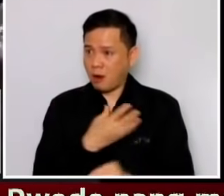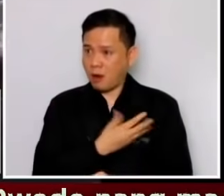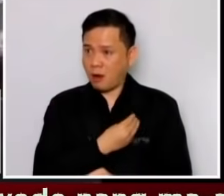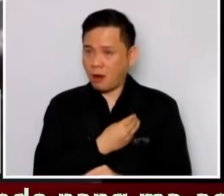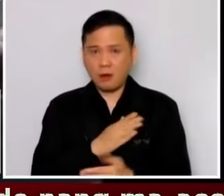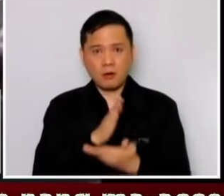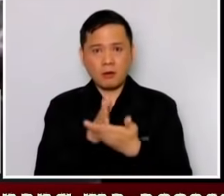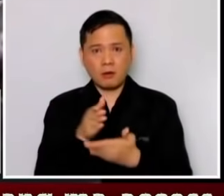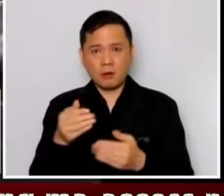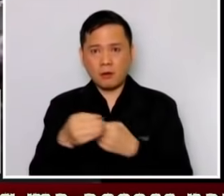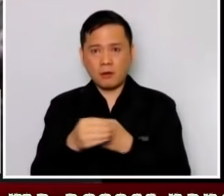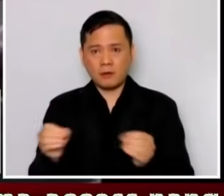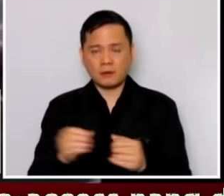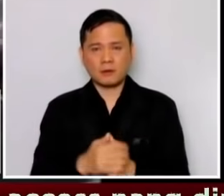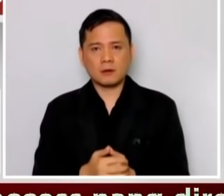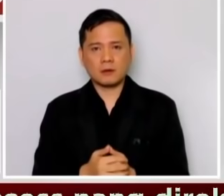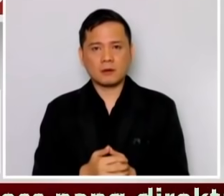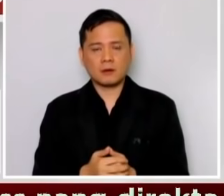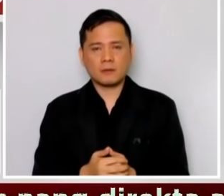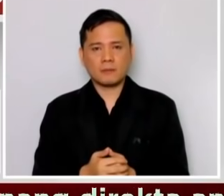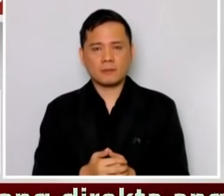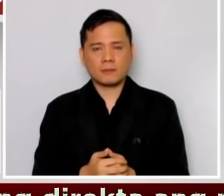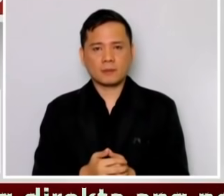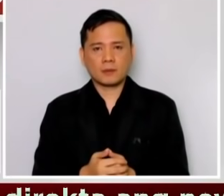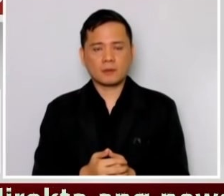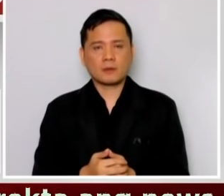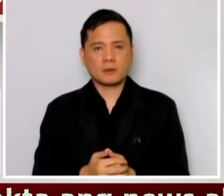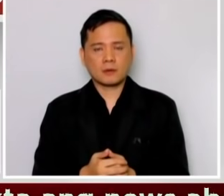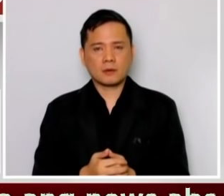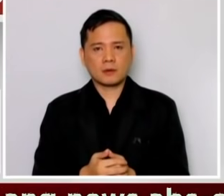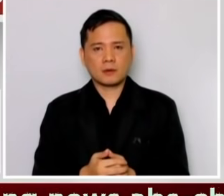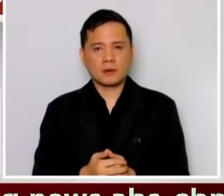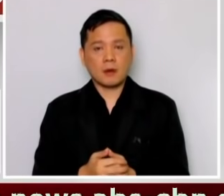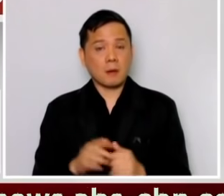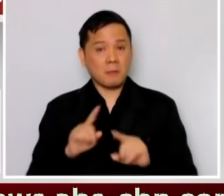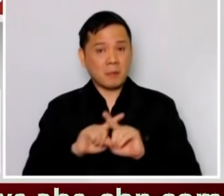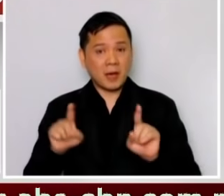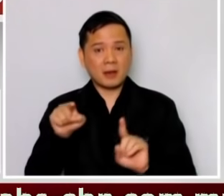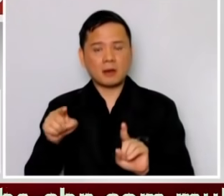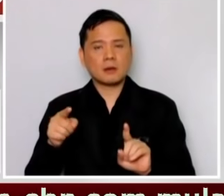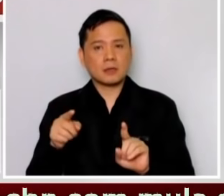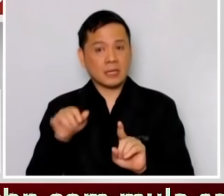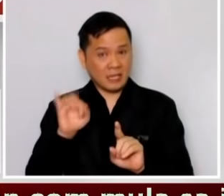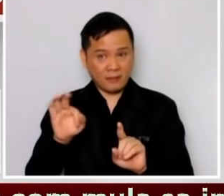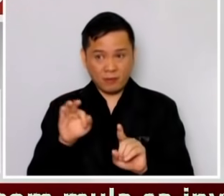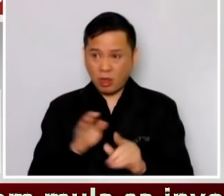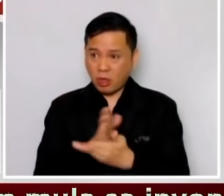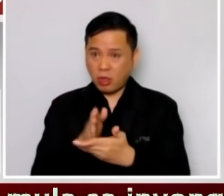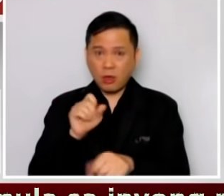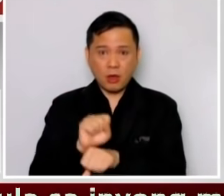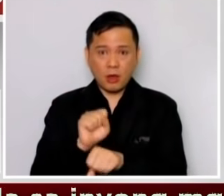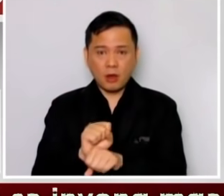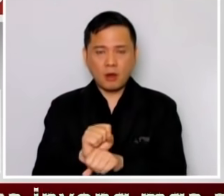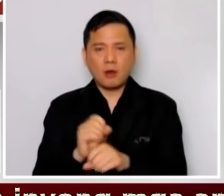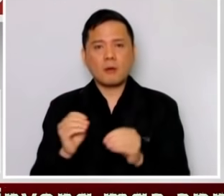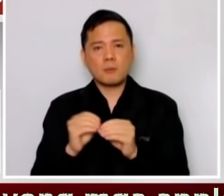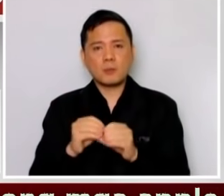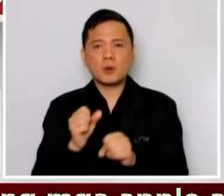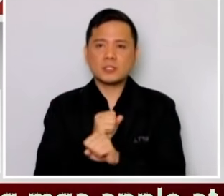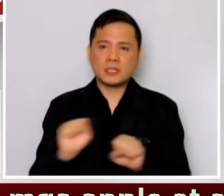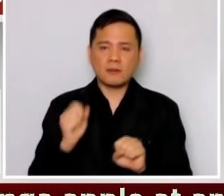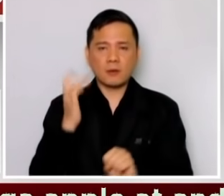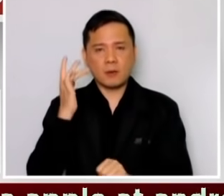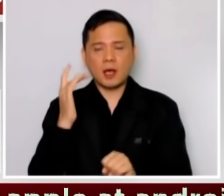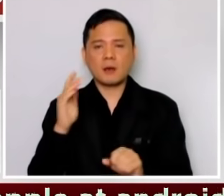sitwasyon ng mga kawani ng gobyerno. Sa mga JOCOs, sa mga nagre-report during ECQ and ECQ, hazard pay po yung